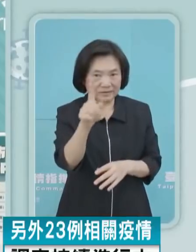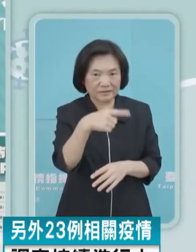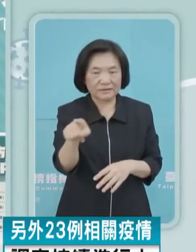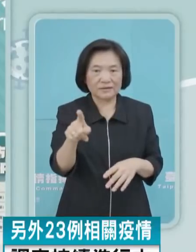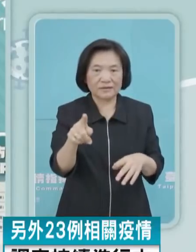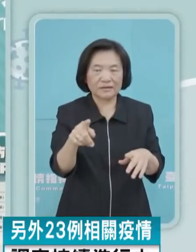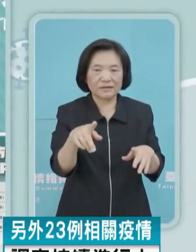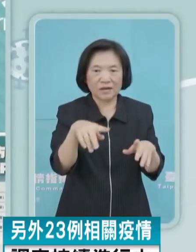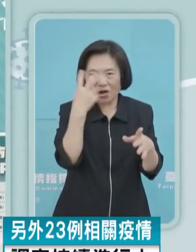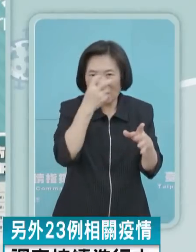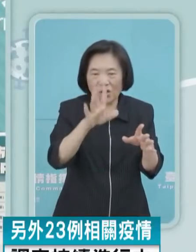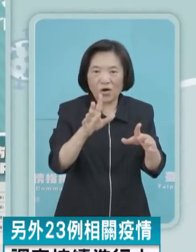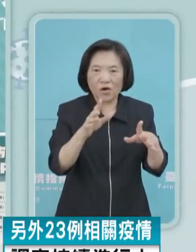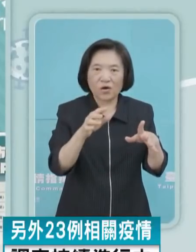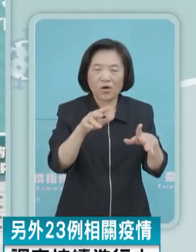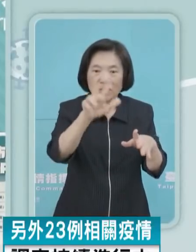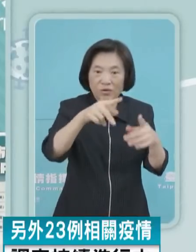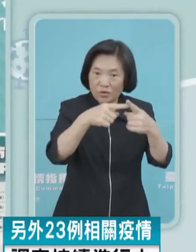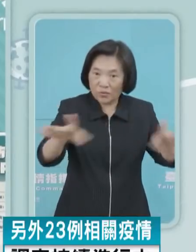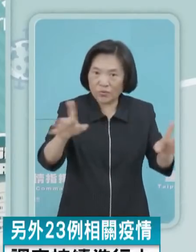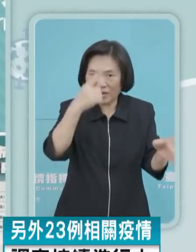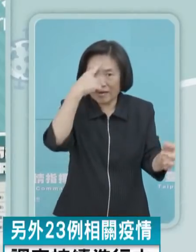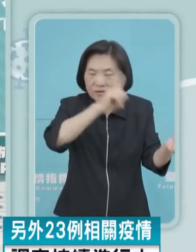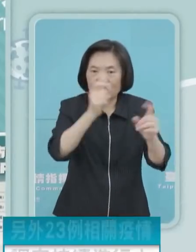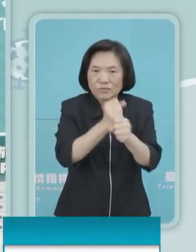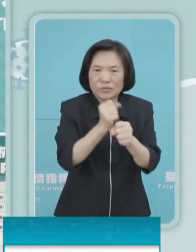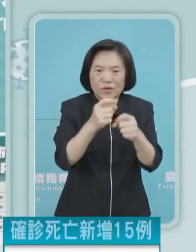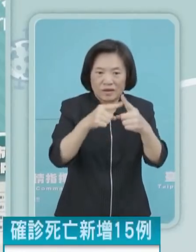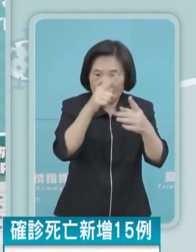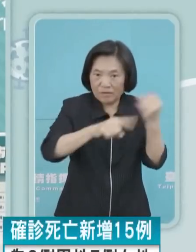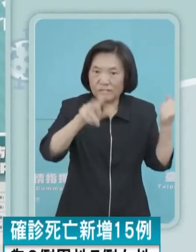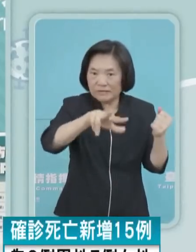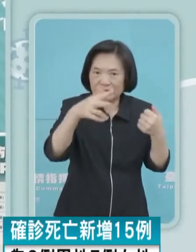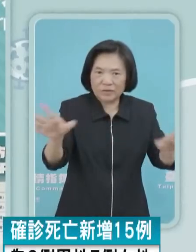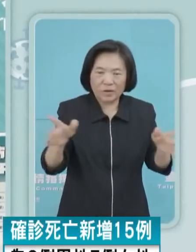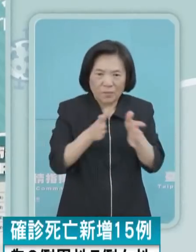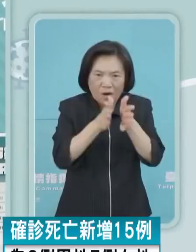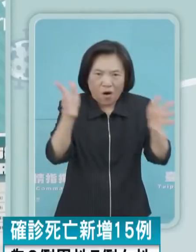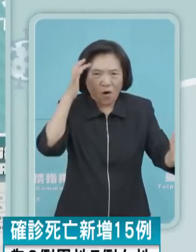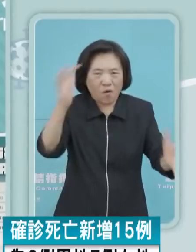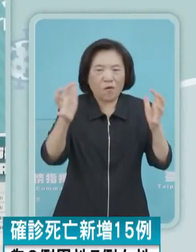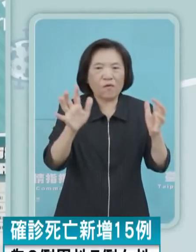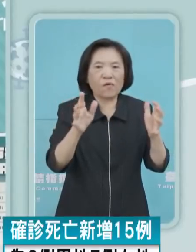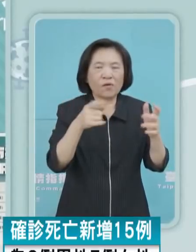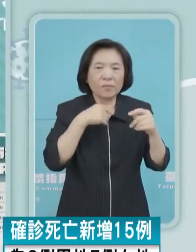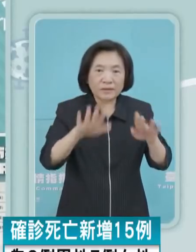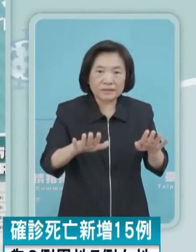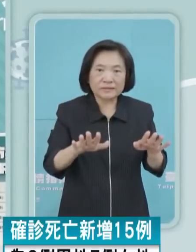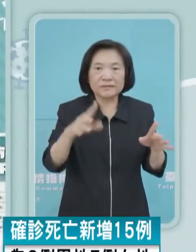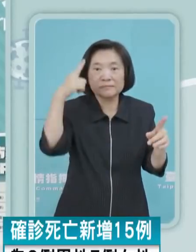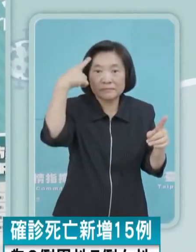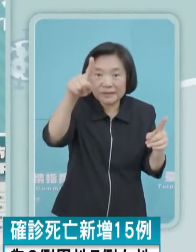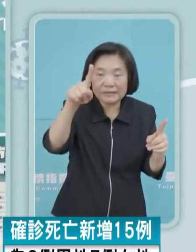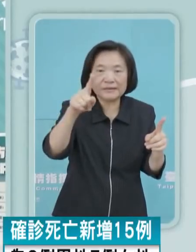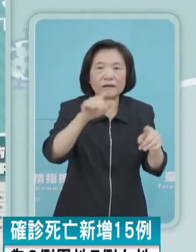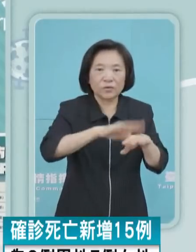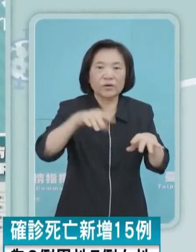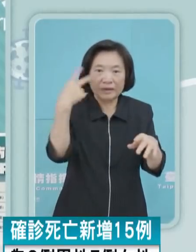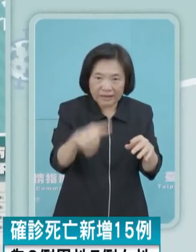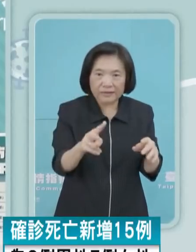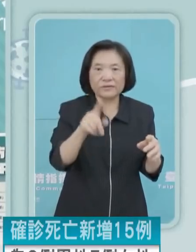7413个检体就有7000多人在一天之内做大规模的检验，那事实上今天跟明天还